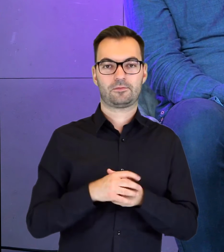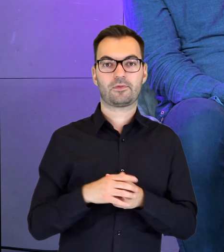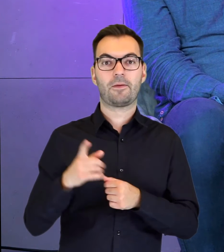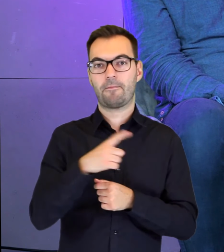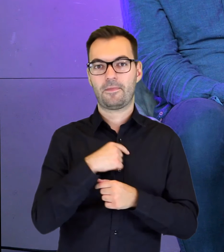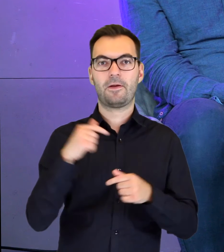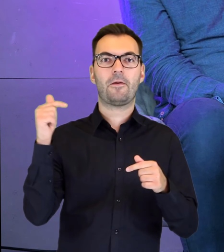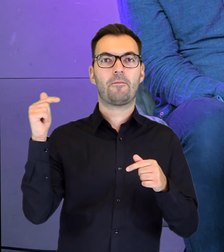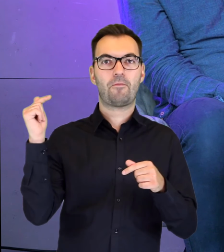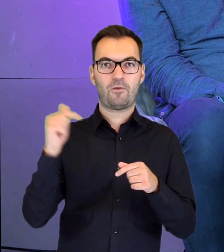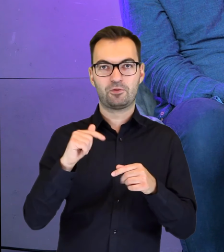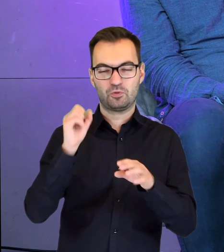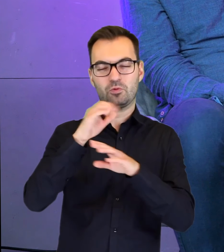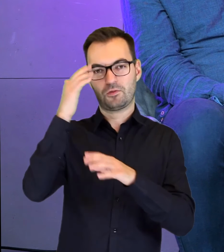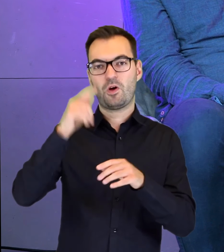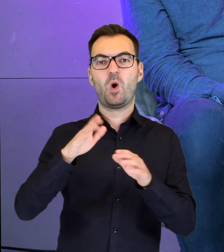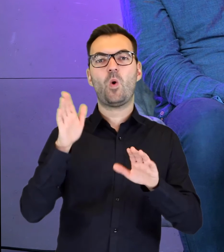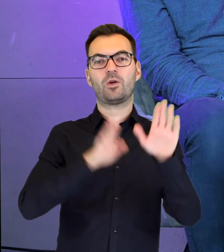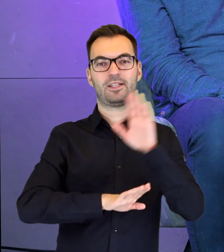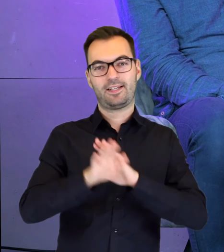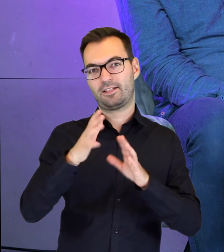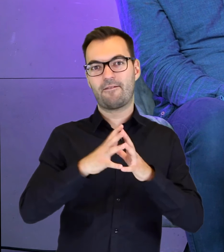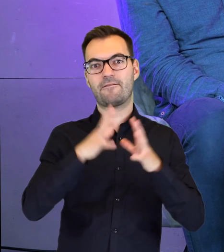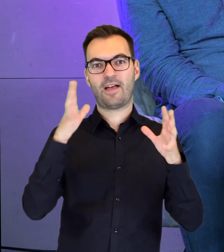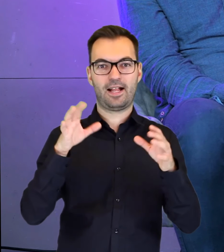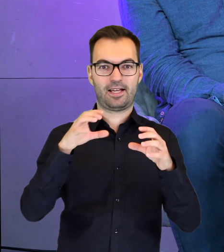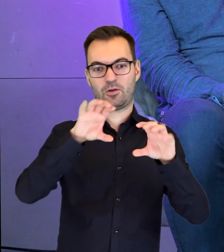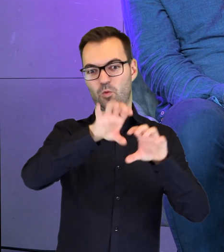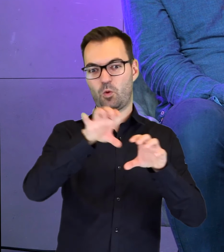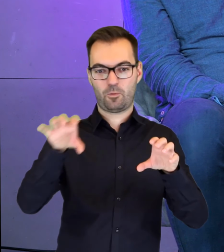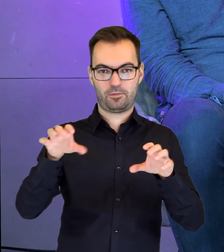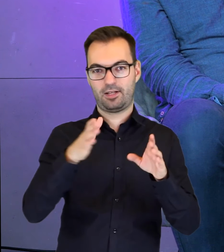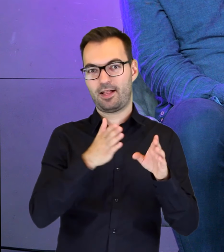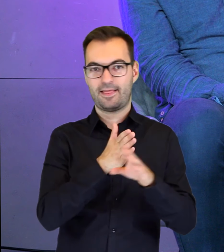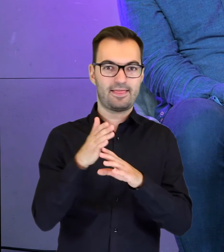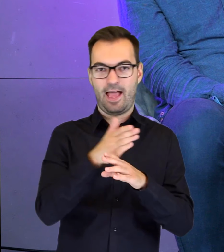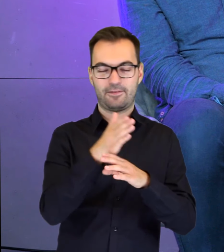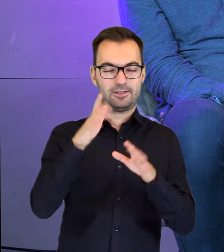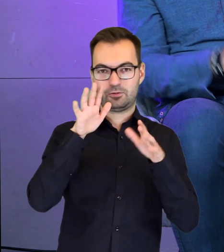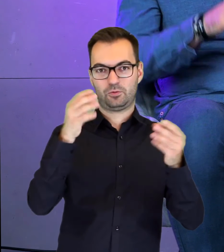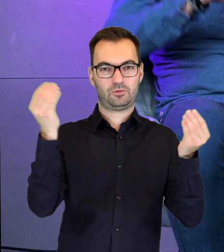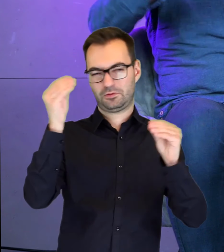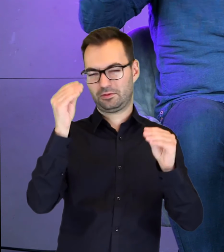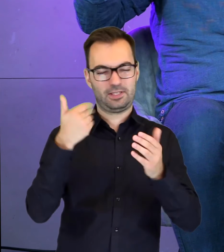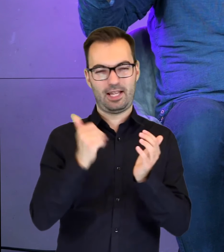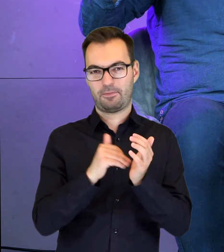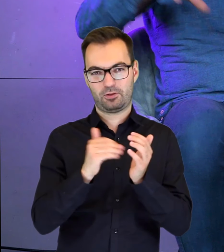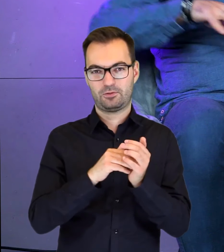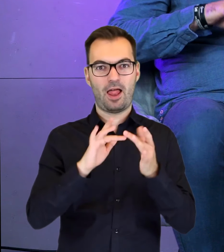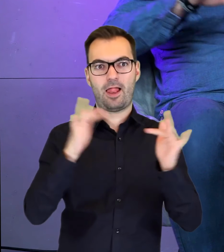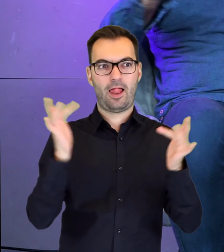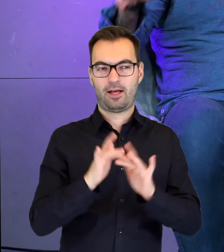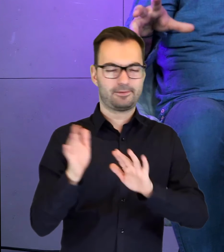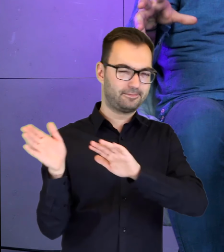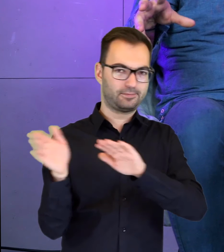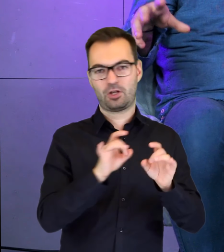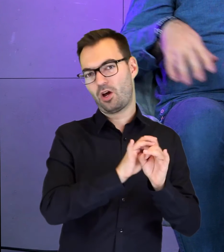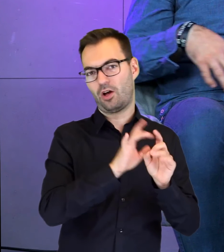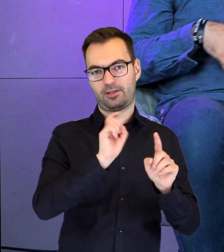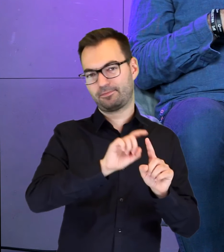do treści które nas interesują czyli założeniu powinniśmy móc omijać duże bloki czy to